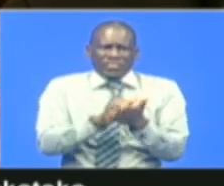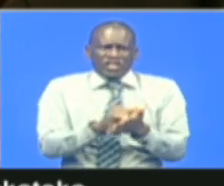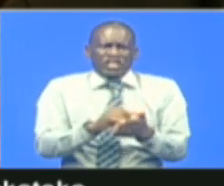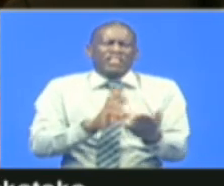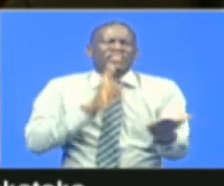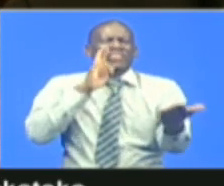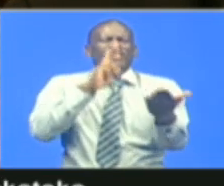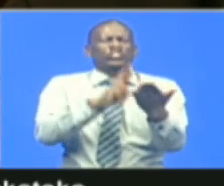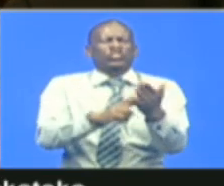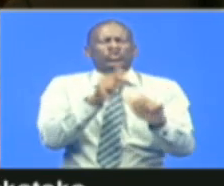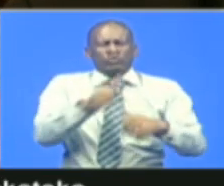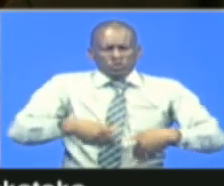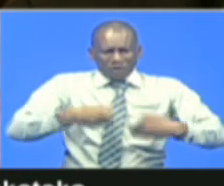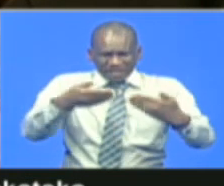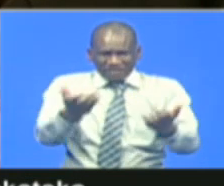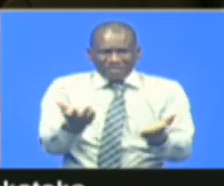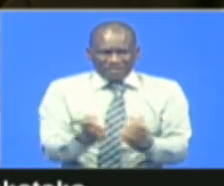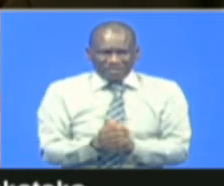matokeo ilitokea